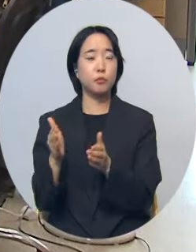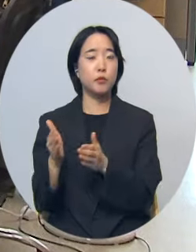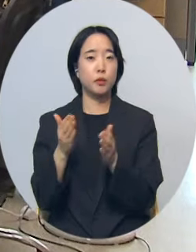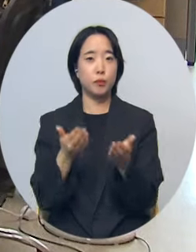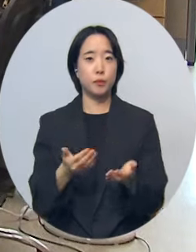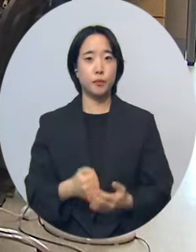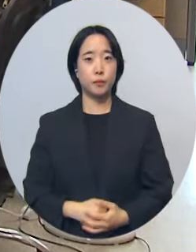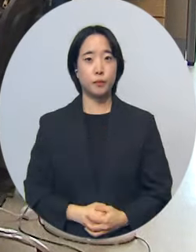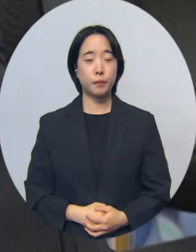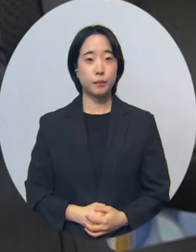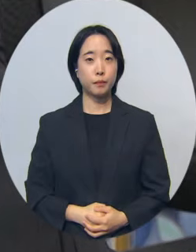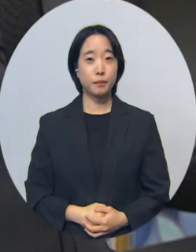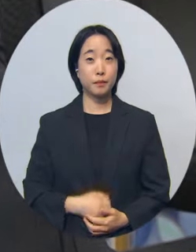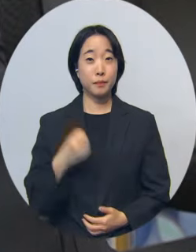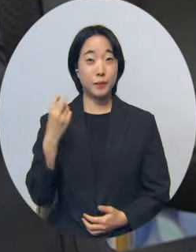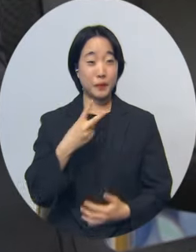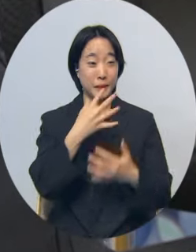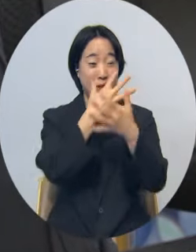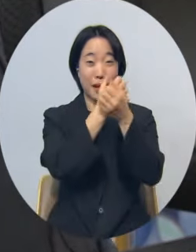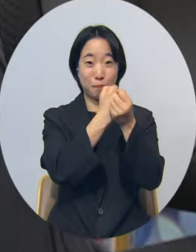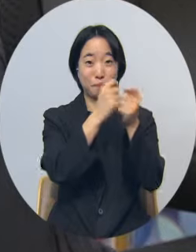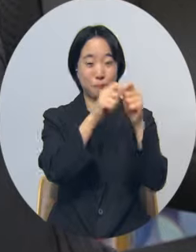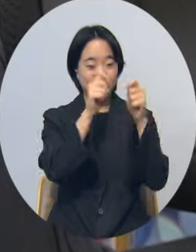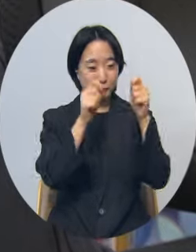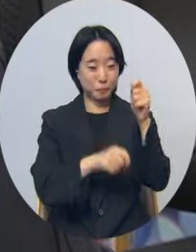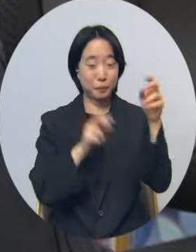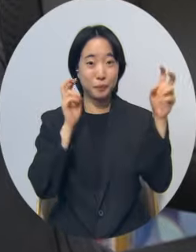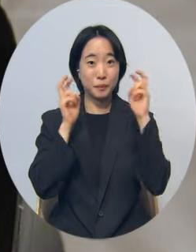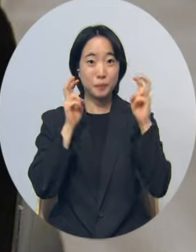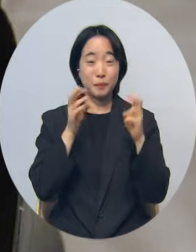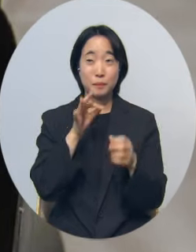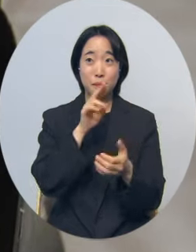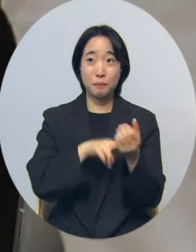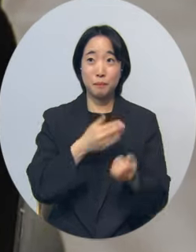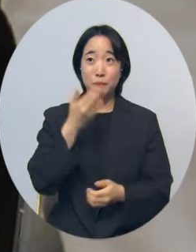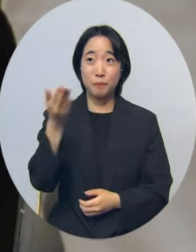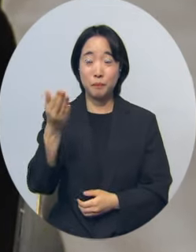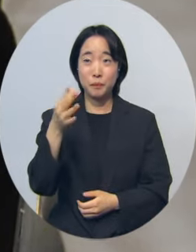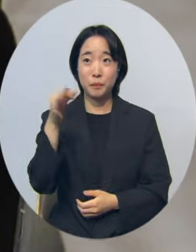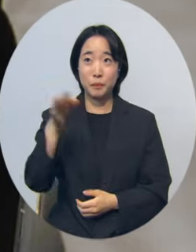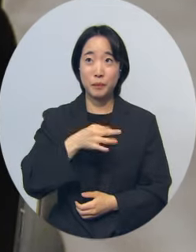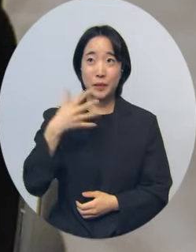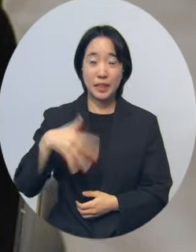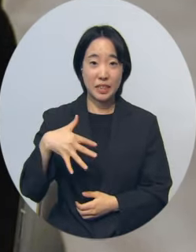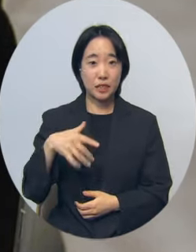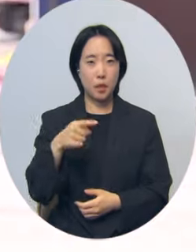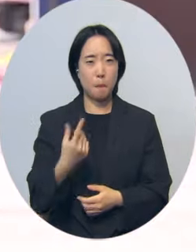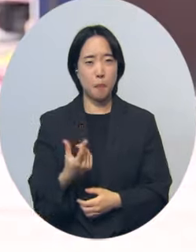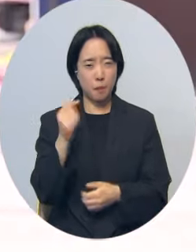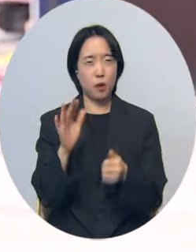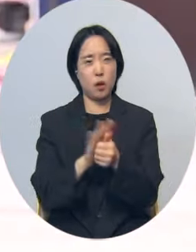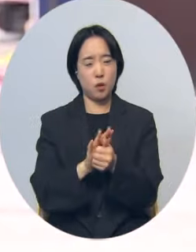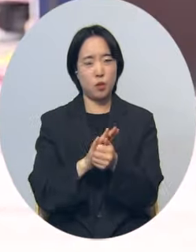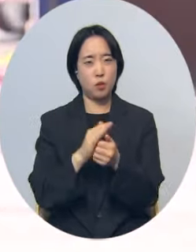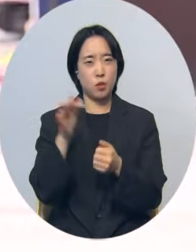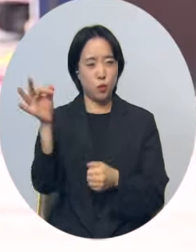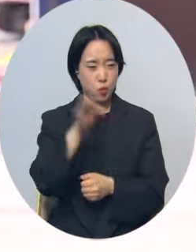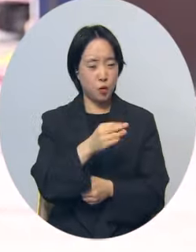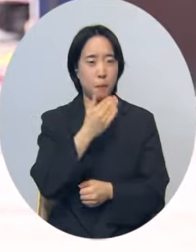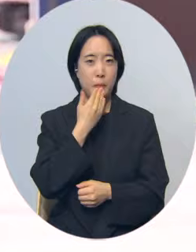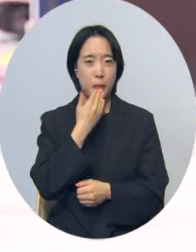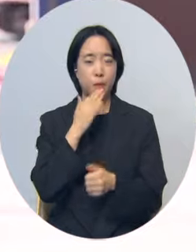불공정 하도급 신고센터를 추석 전까지 운영해 하청업체가 대금을 제때 지급받을 수 있도록 돕습니다. 한편